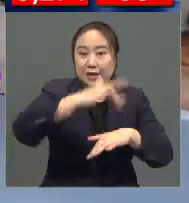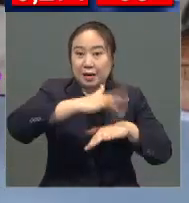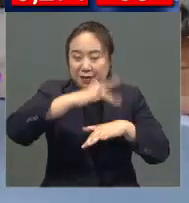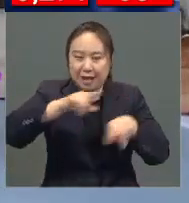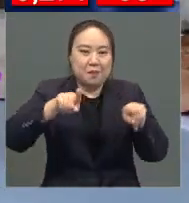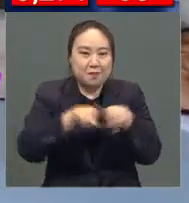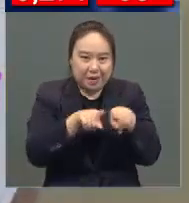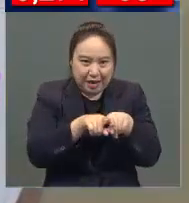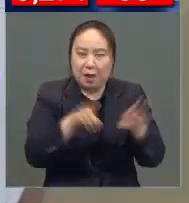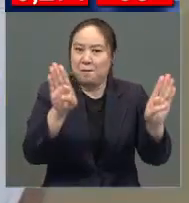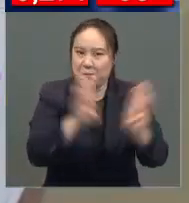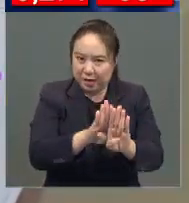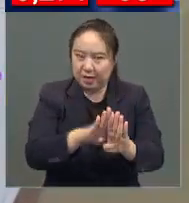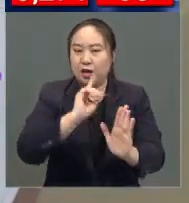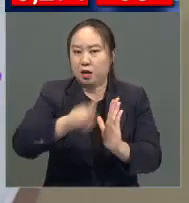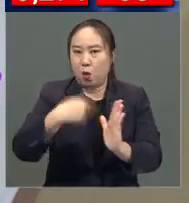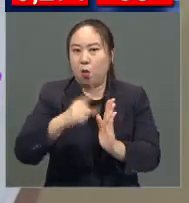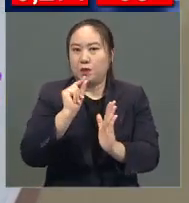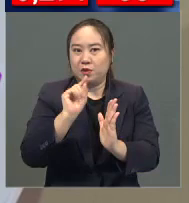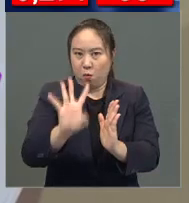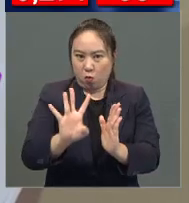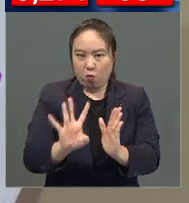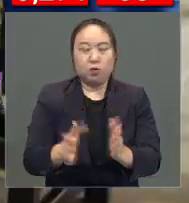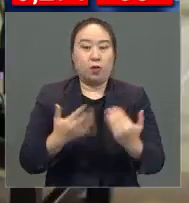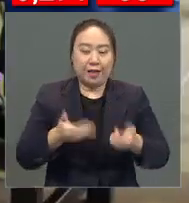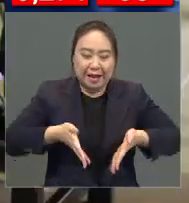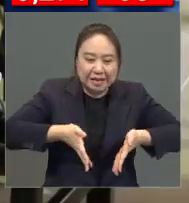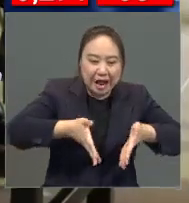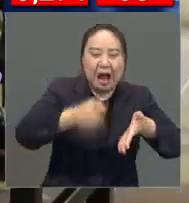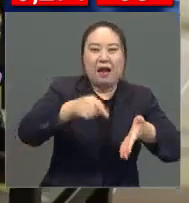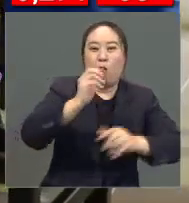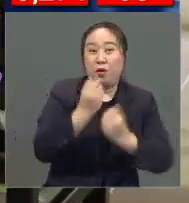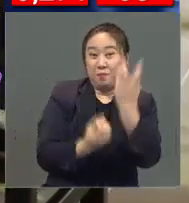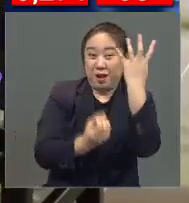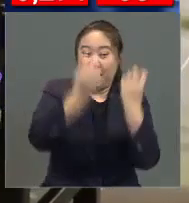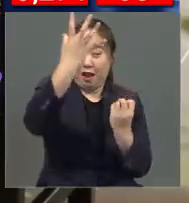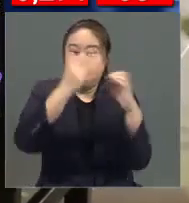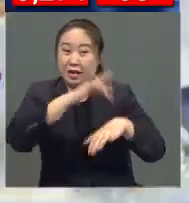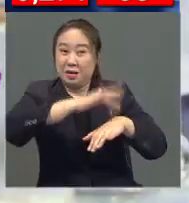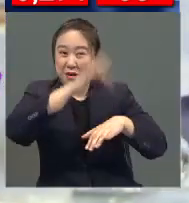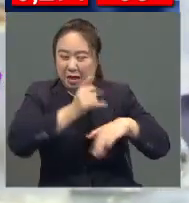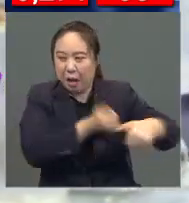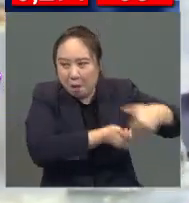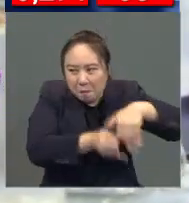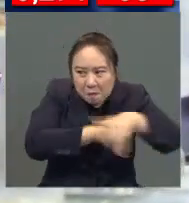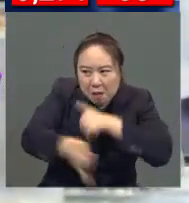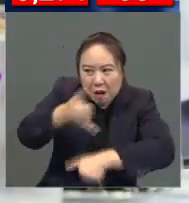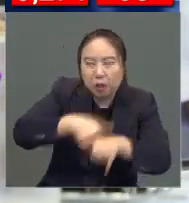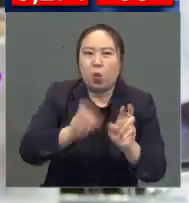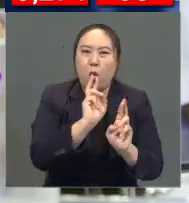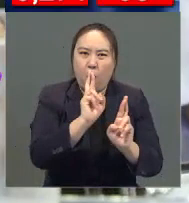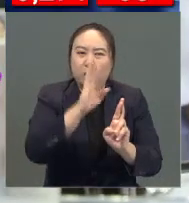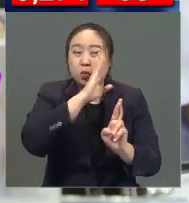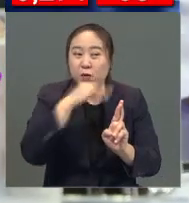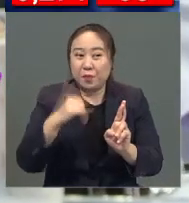ลอดแนวชายแดนตลอด24ชั่วโมงนะคะซึ่งในส่วนของช่องทางธรรมชาตินี่แหละต้องเฝ้าระวังเป็นพิเศษเลยเพราะว่าถ้าหากว่ามีแรงงาน